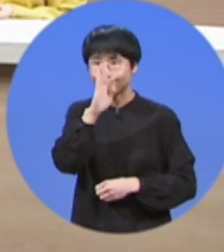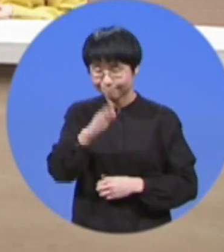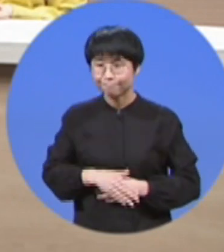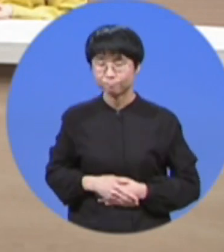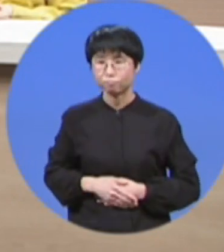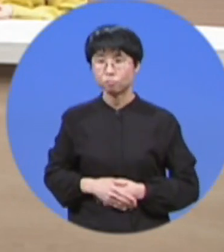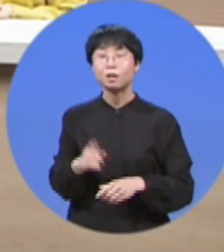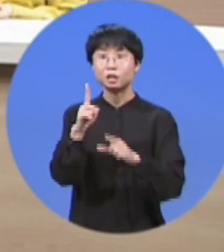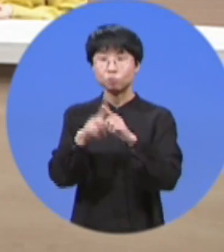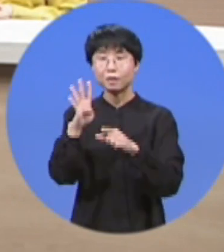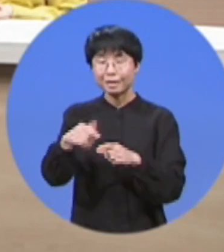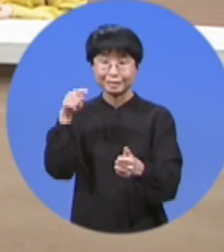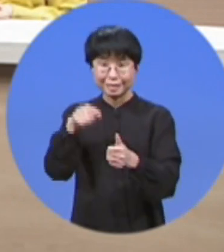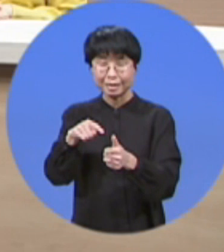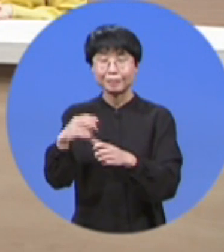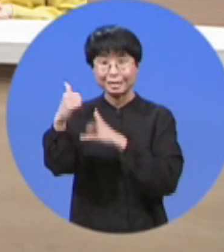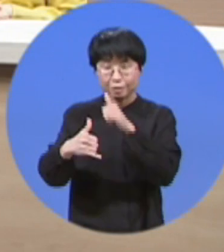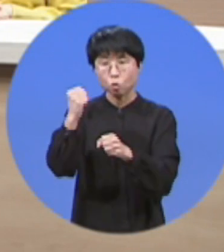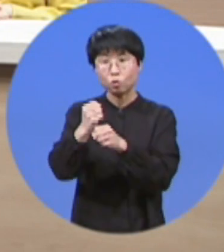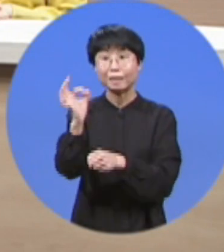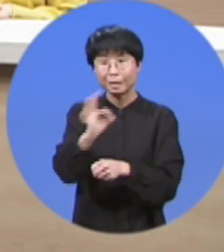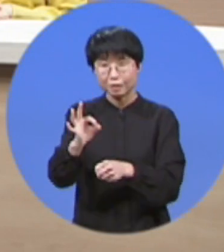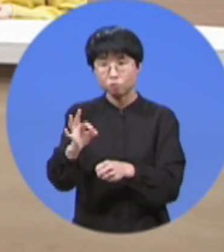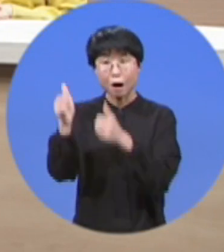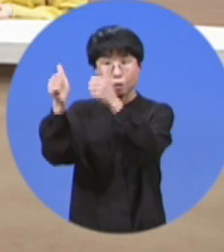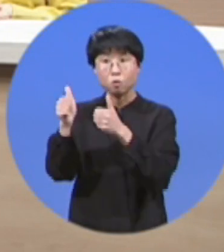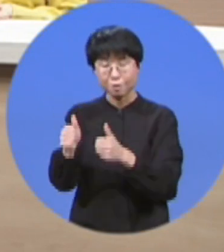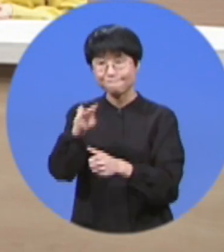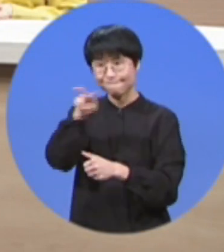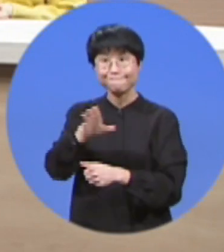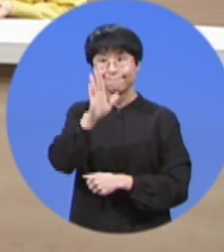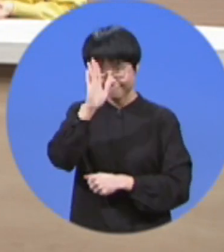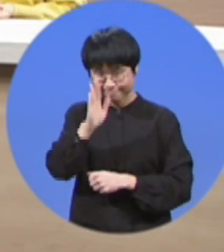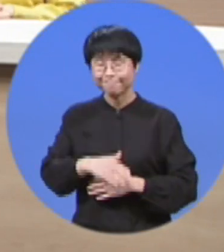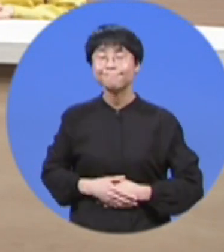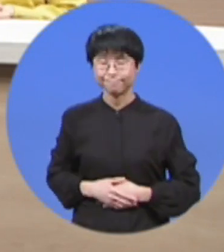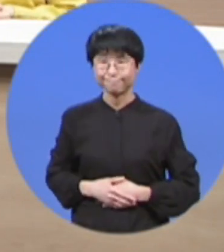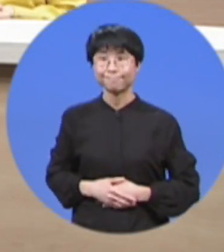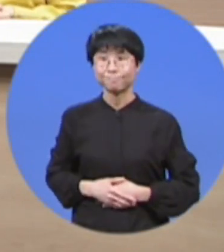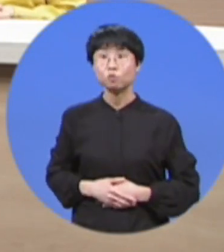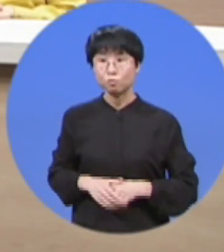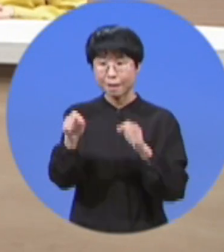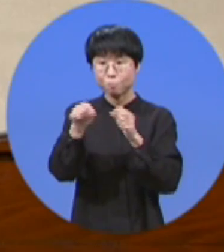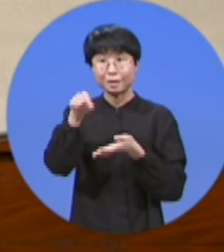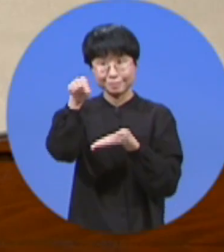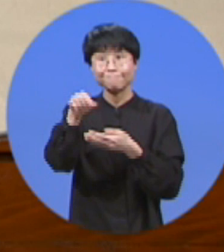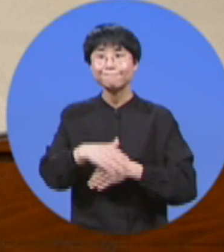葉県指定伝統的工芸品については県ホームページをご覧ください。 それではプレゼントです